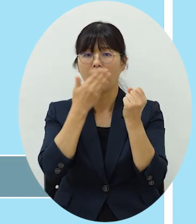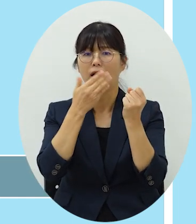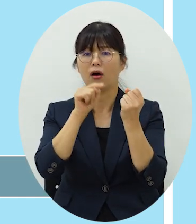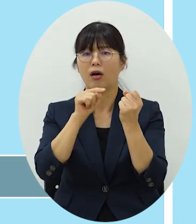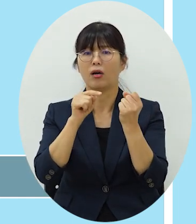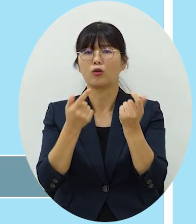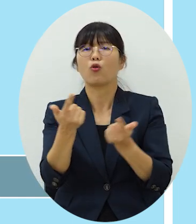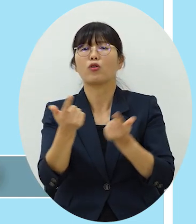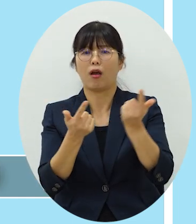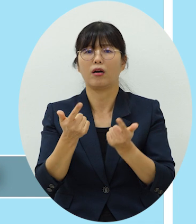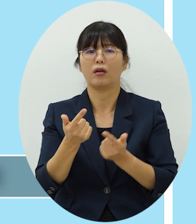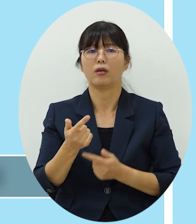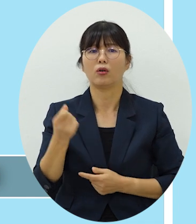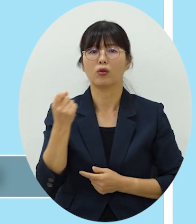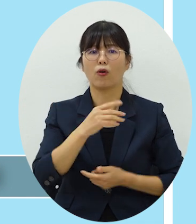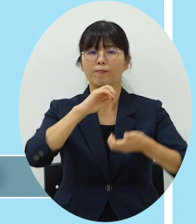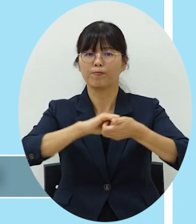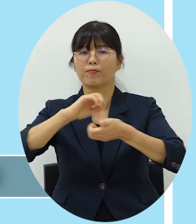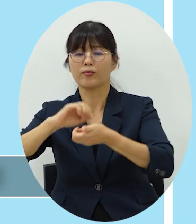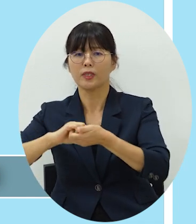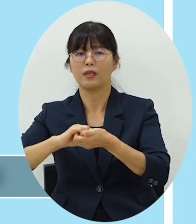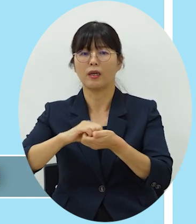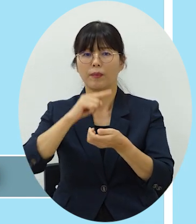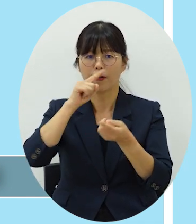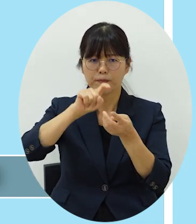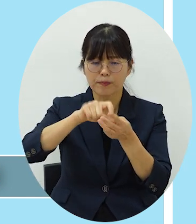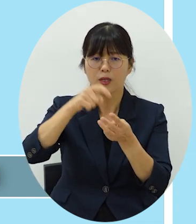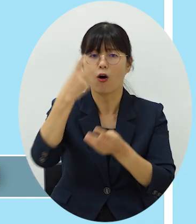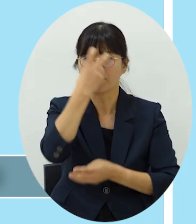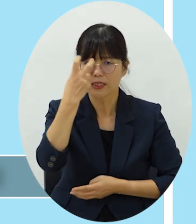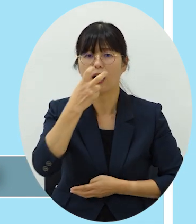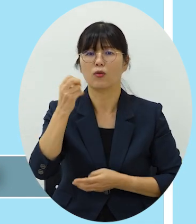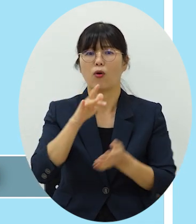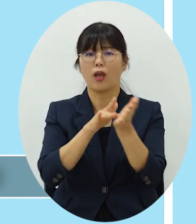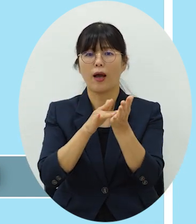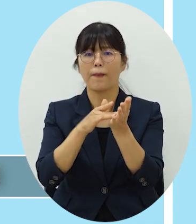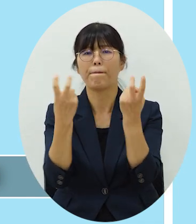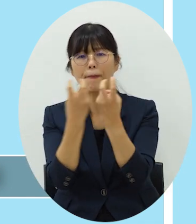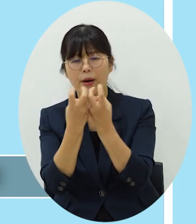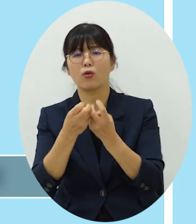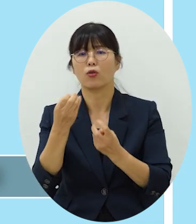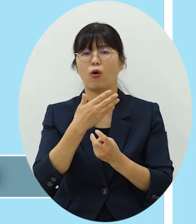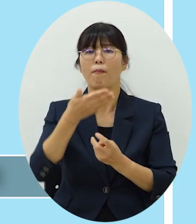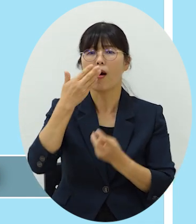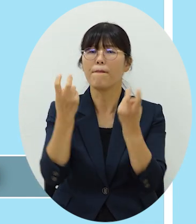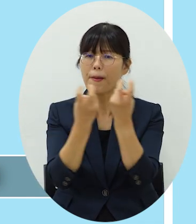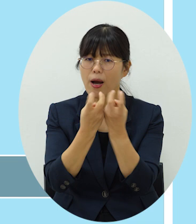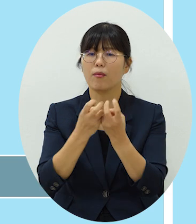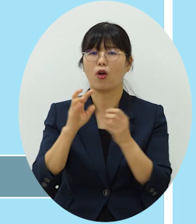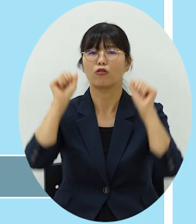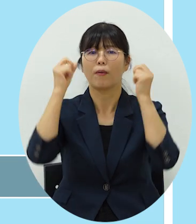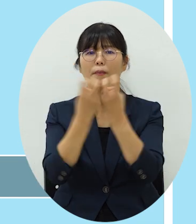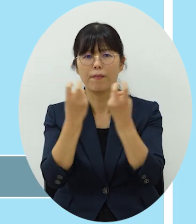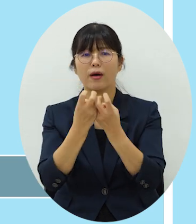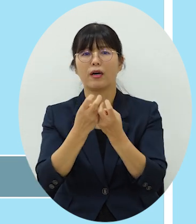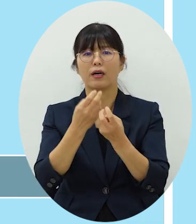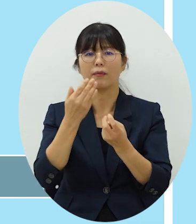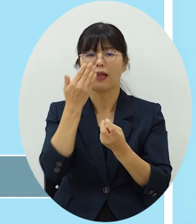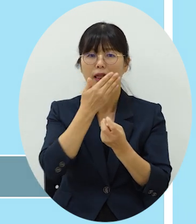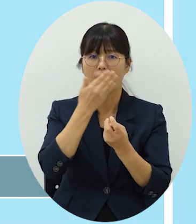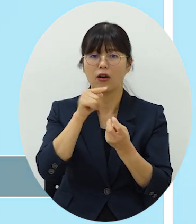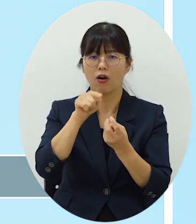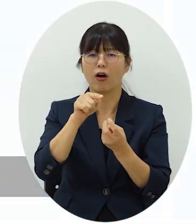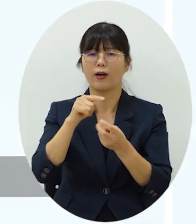혈당을 조절하는 것으로 정기적인 혈당 검사와 약물요법, 식이요법 및 운동요법을 통하여 혈당을